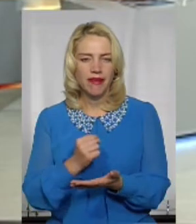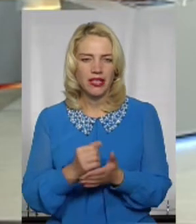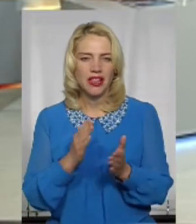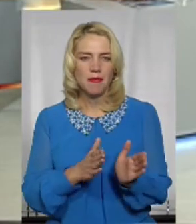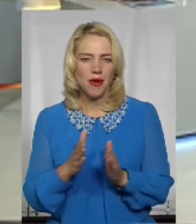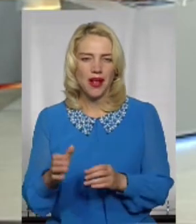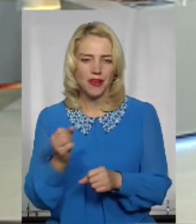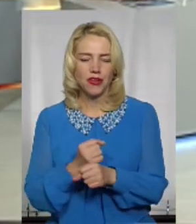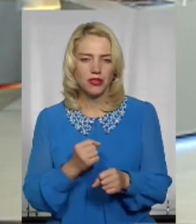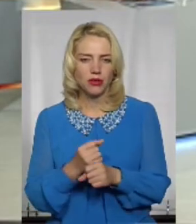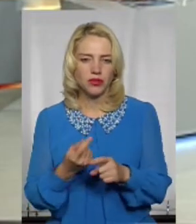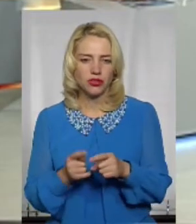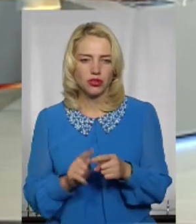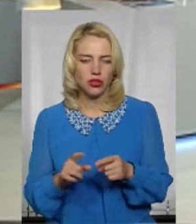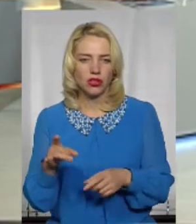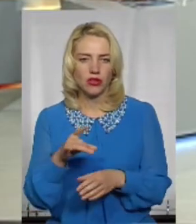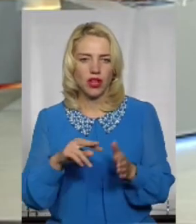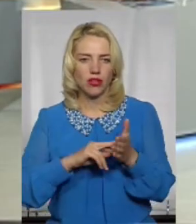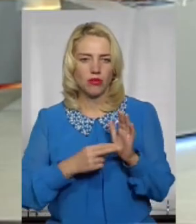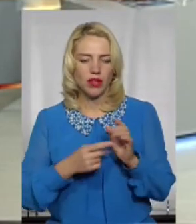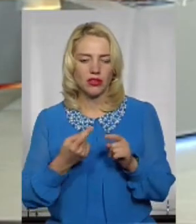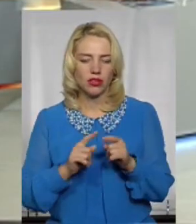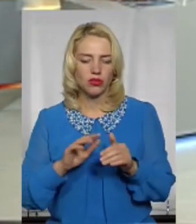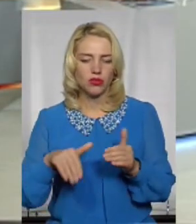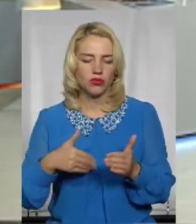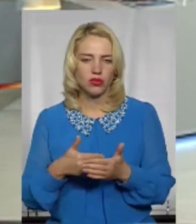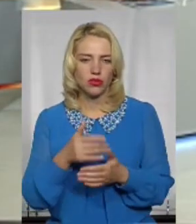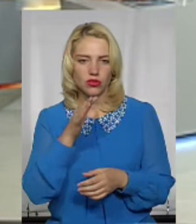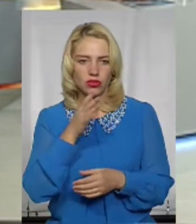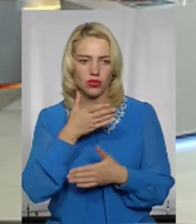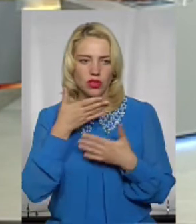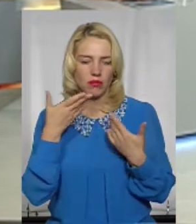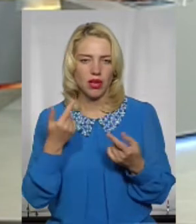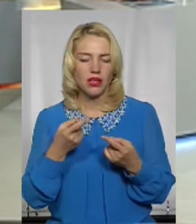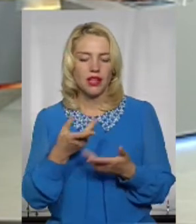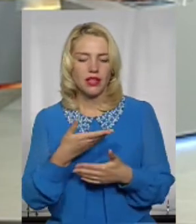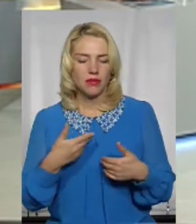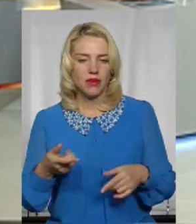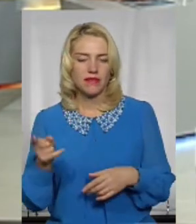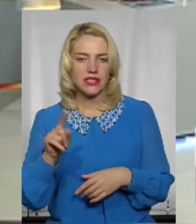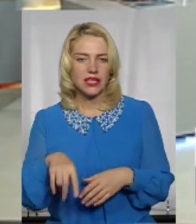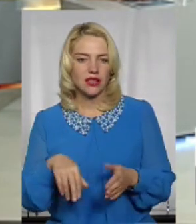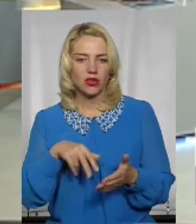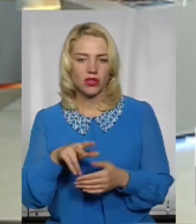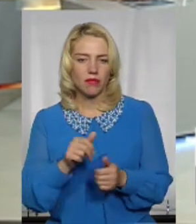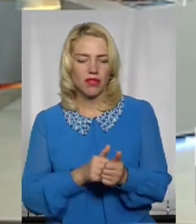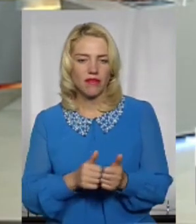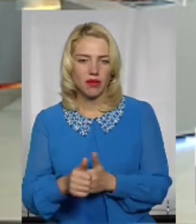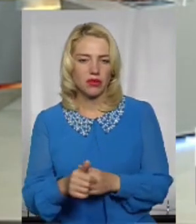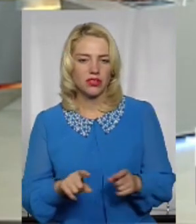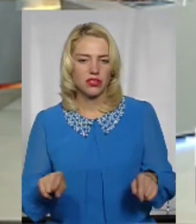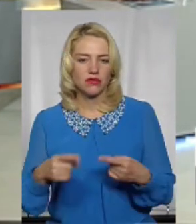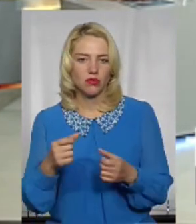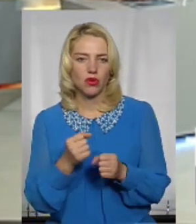порядок розробки даного регіонального плану, а його до цього часу немає. І ми все-таки йдемо на випередки,